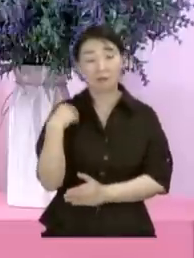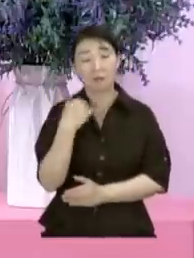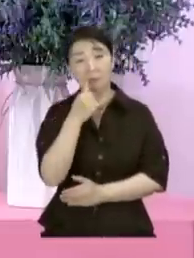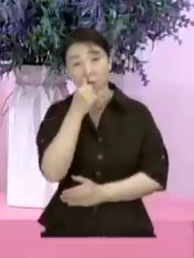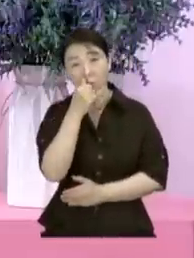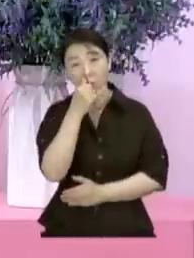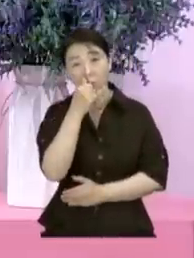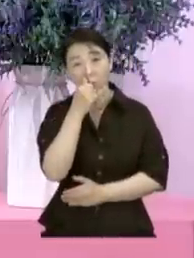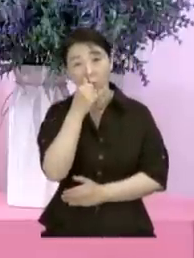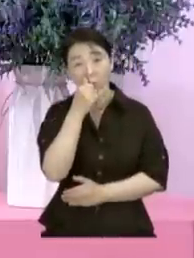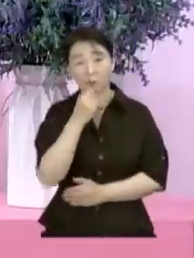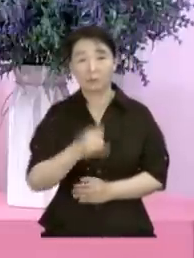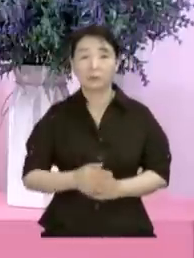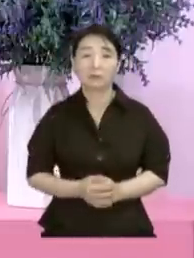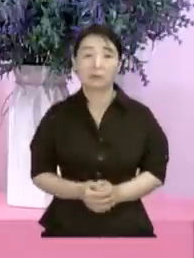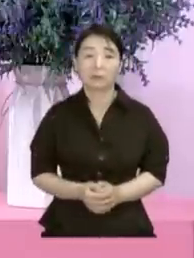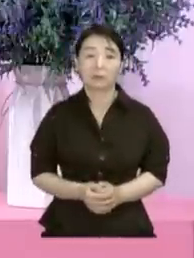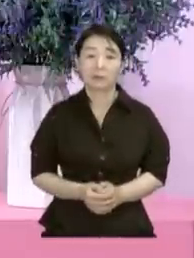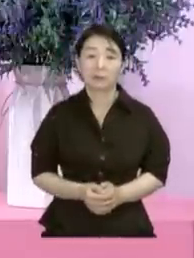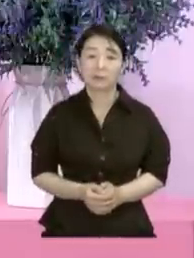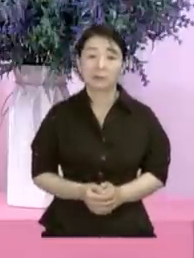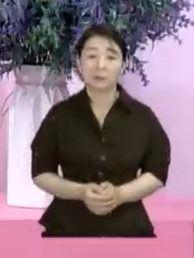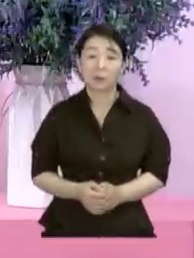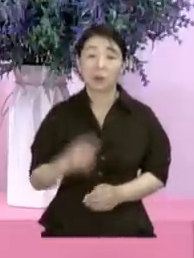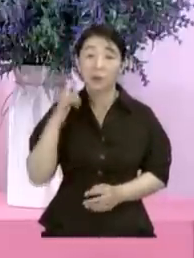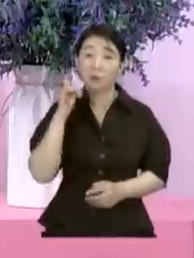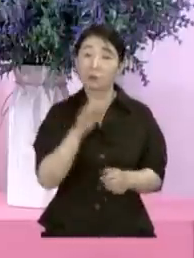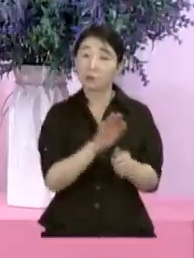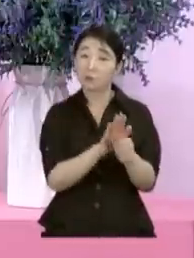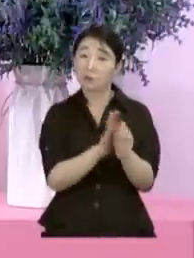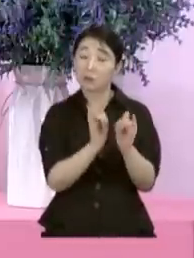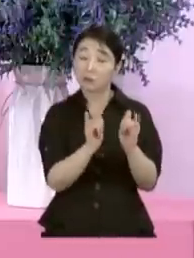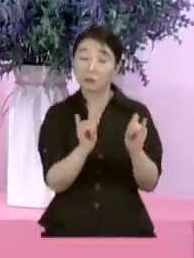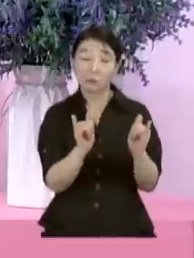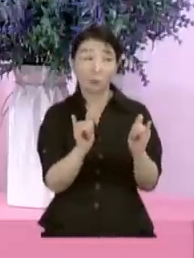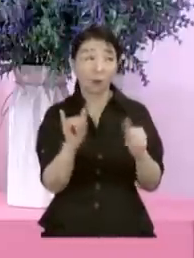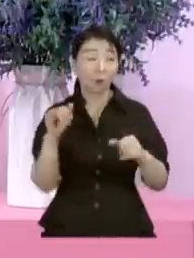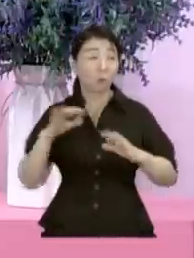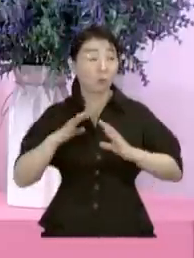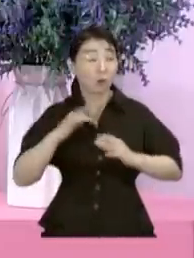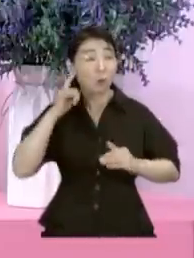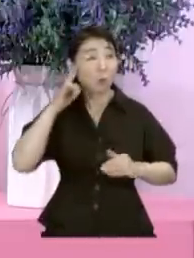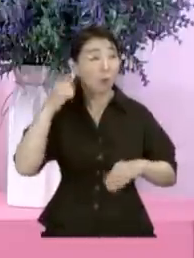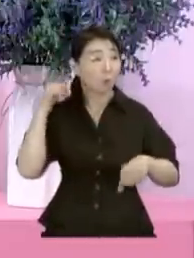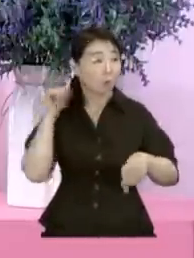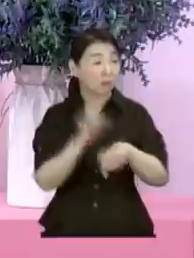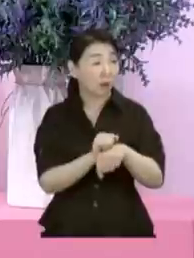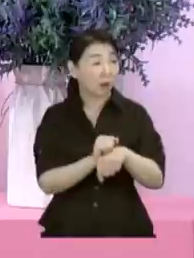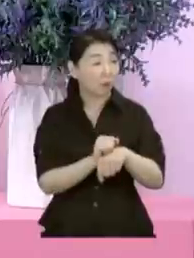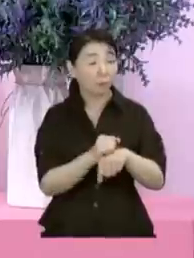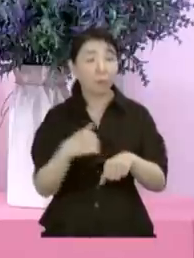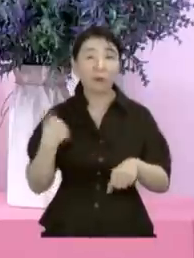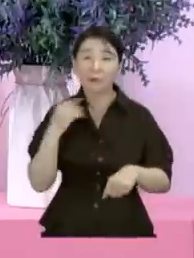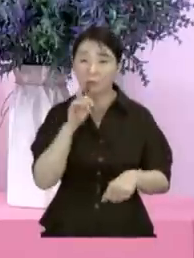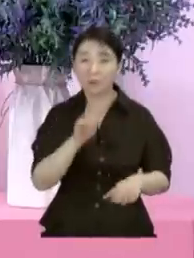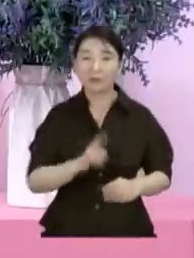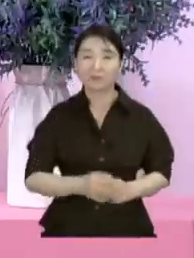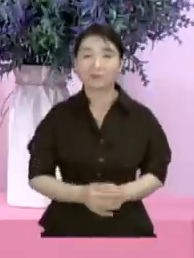거예요. 거기에서 지원하는 분도 놀라는 거예요. 얘가 이렇게 공부 잘하는 이 내 남자가 이렇게 잘할 줄은